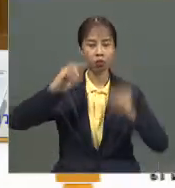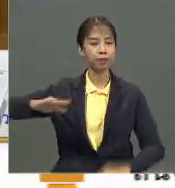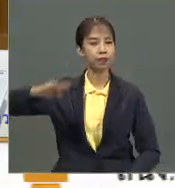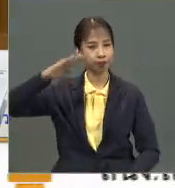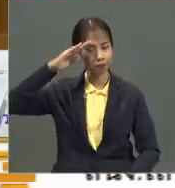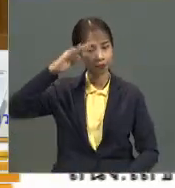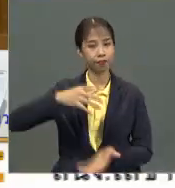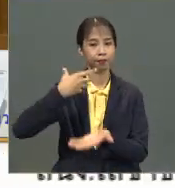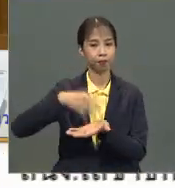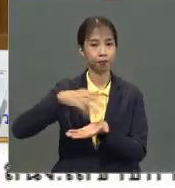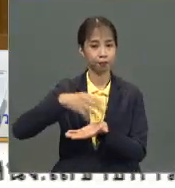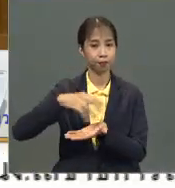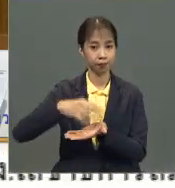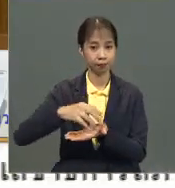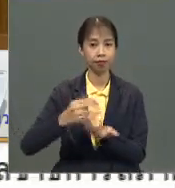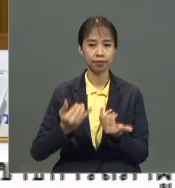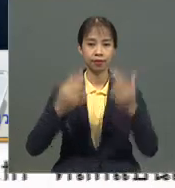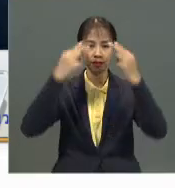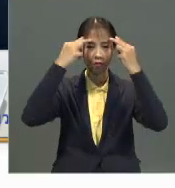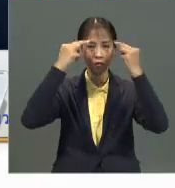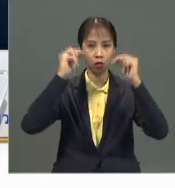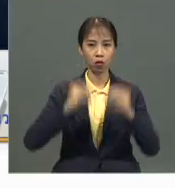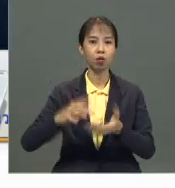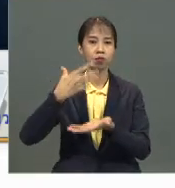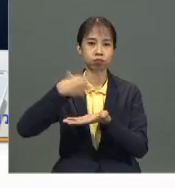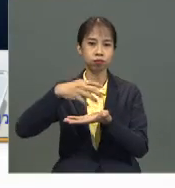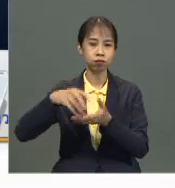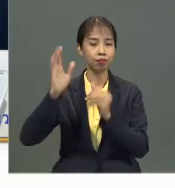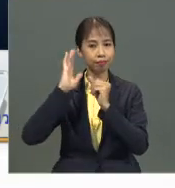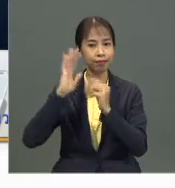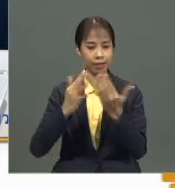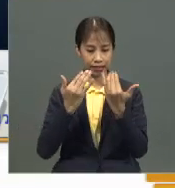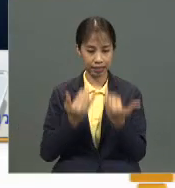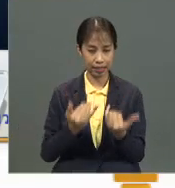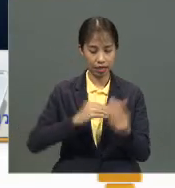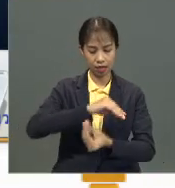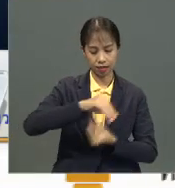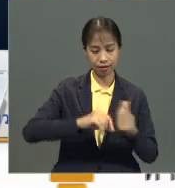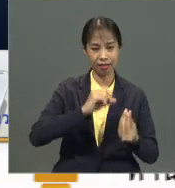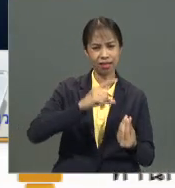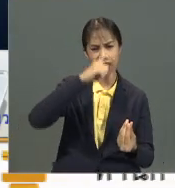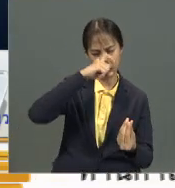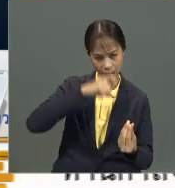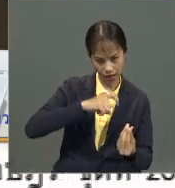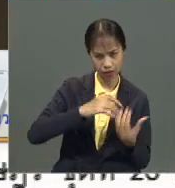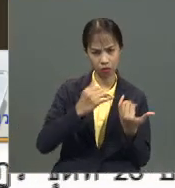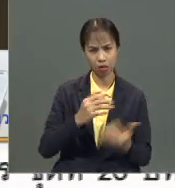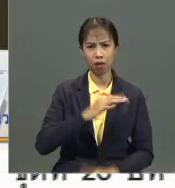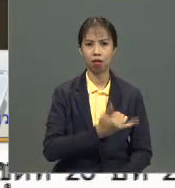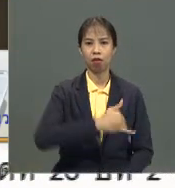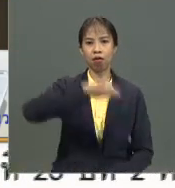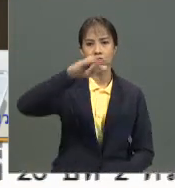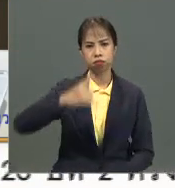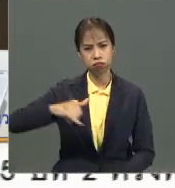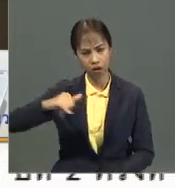กรัฐมนตรีกันก่อนนะครับโดยนายกรัฐมนตรีแถลงชี้แจงสถานการณ์เศรษฐกิจในประเทศที่ขณะนี้พบว่ามีความไม่แน่นอนและมี